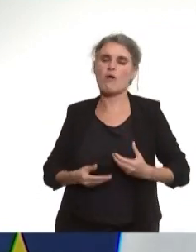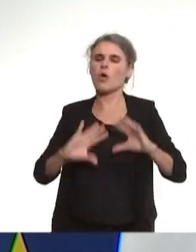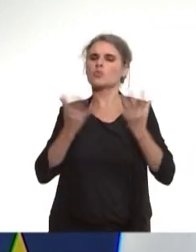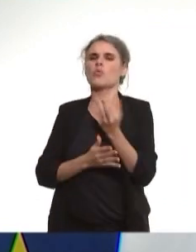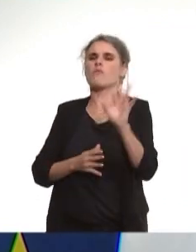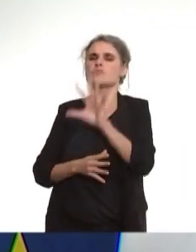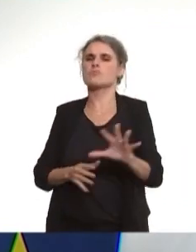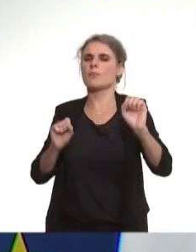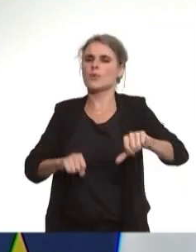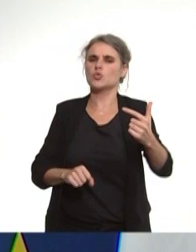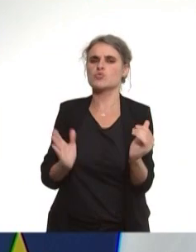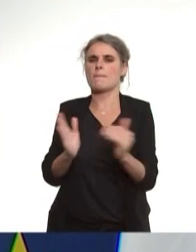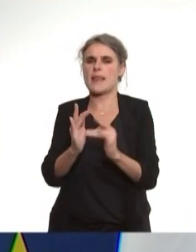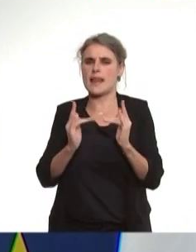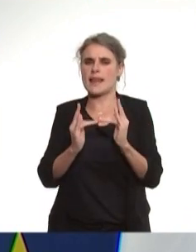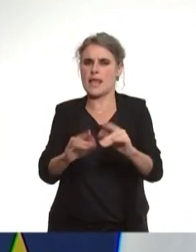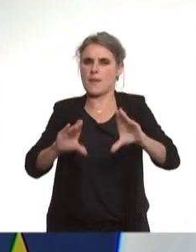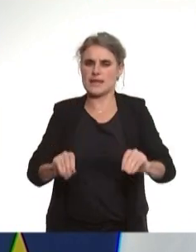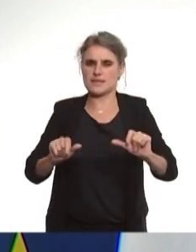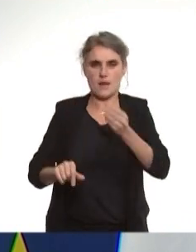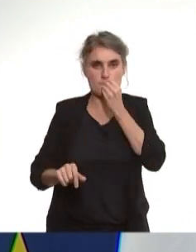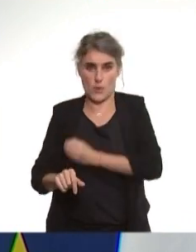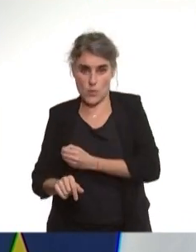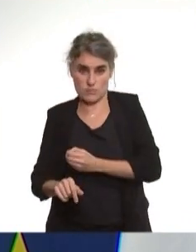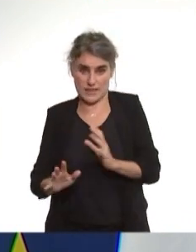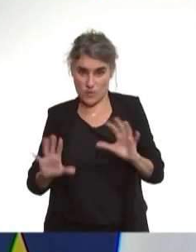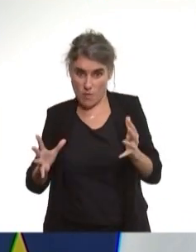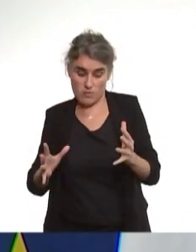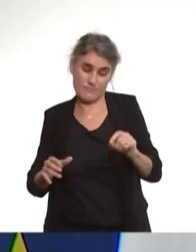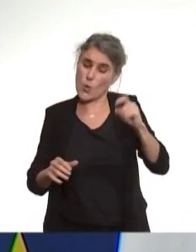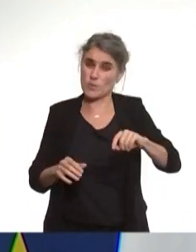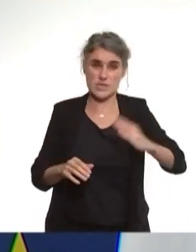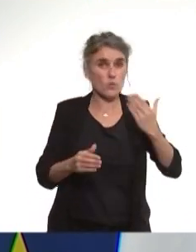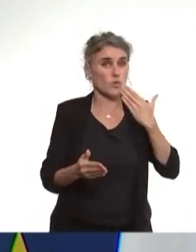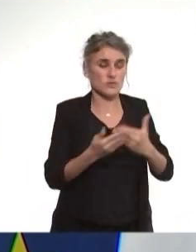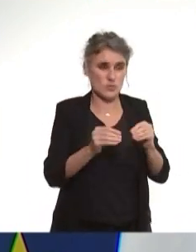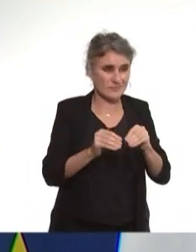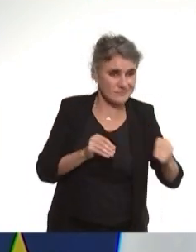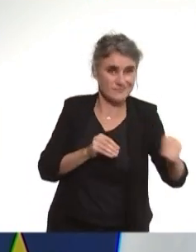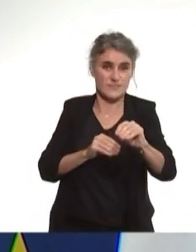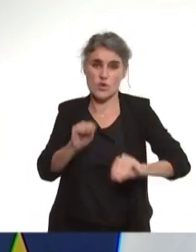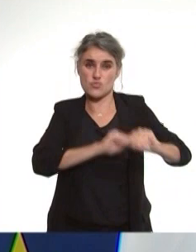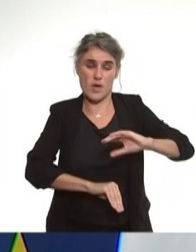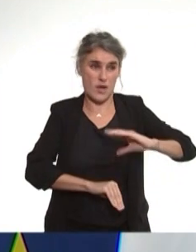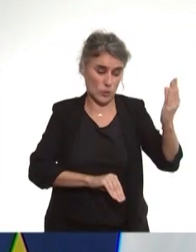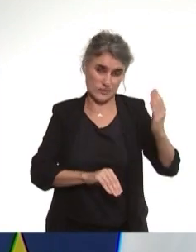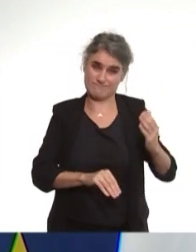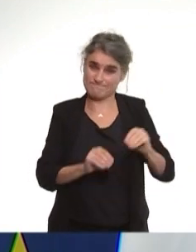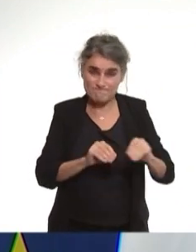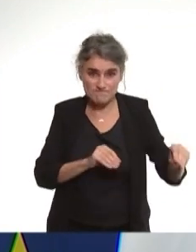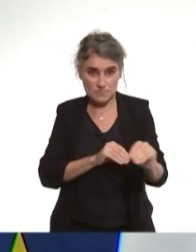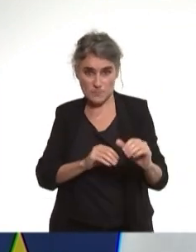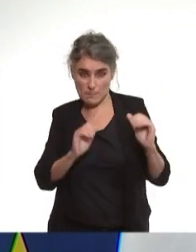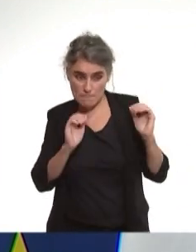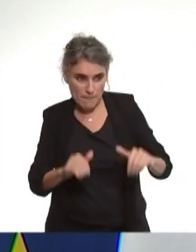mais à mesure qu'on augmente nos capacités de réanimation on est obligé de déprogrammer 2 retarder les soins utiles voire indispensables pour des gens qui